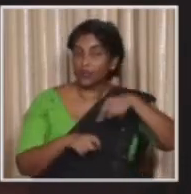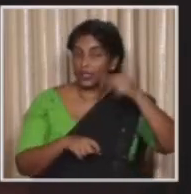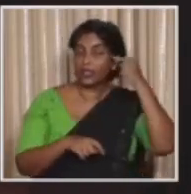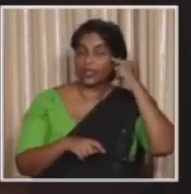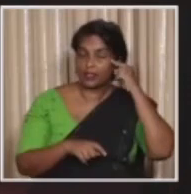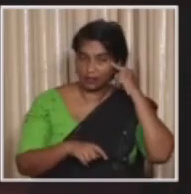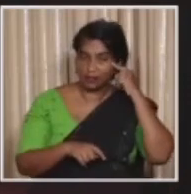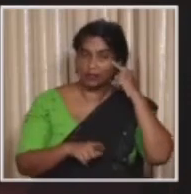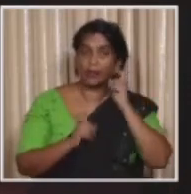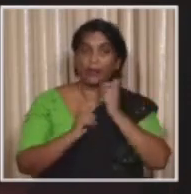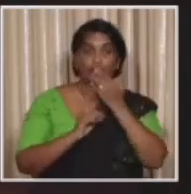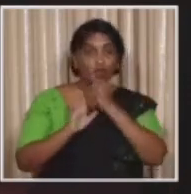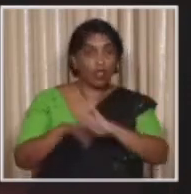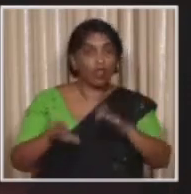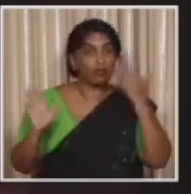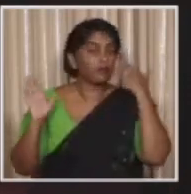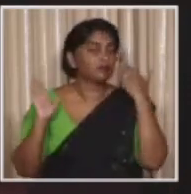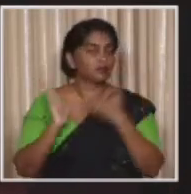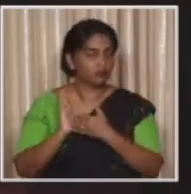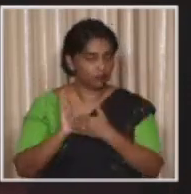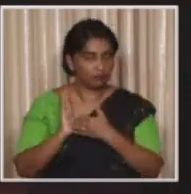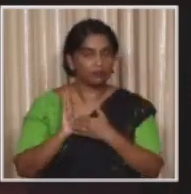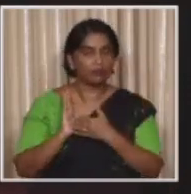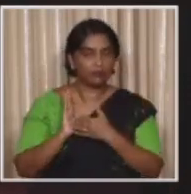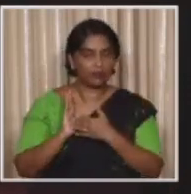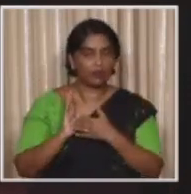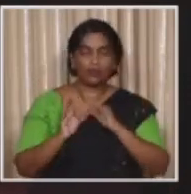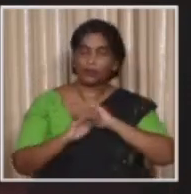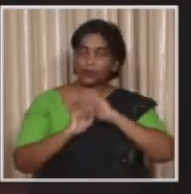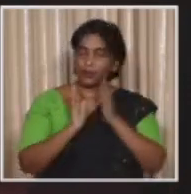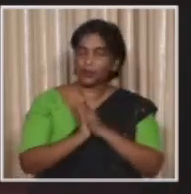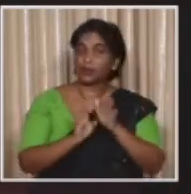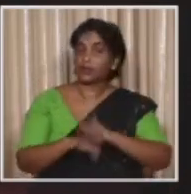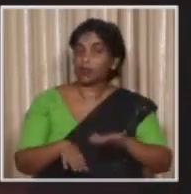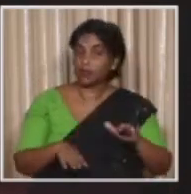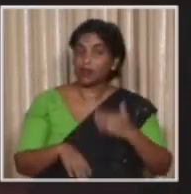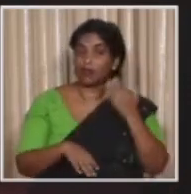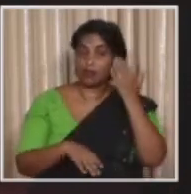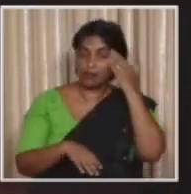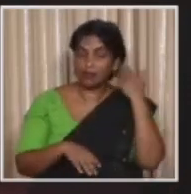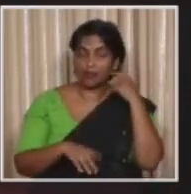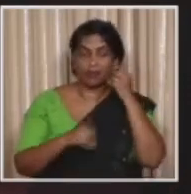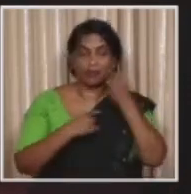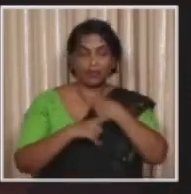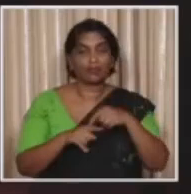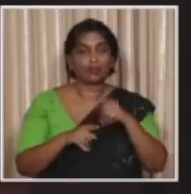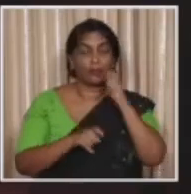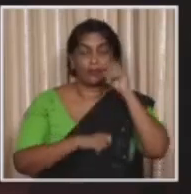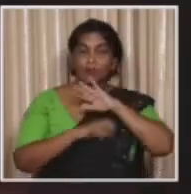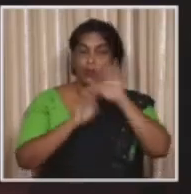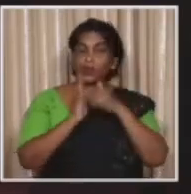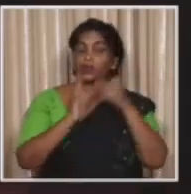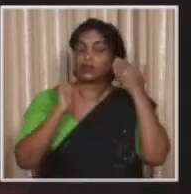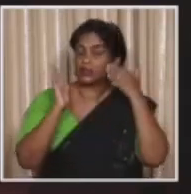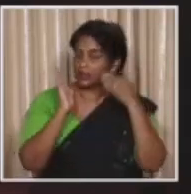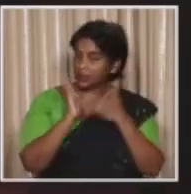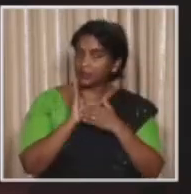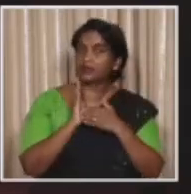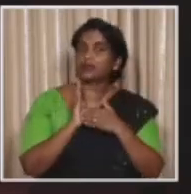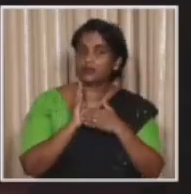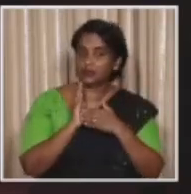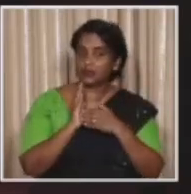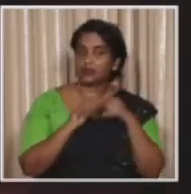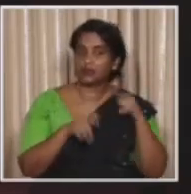හිතලා පාසල් දරුවෝ ගැන හිතලා සමස්ත දරු පරපුර මව් පරපුර පුරවැසි පරපුර ගැන හිතලා